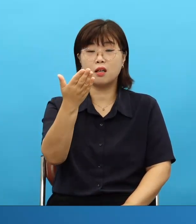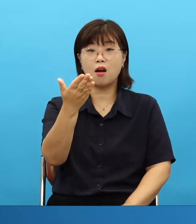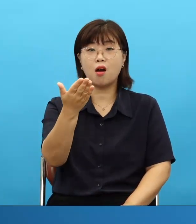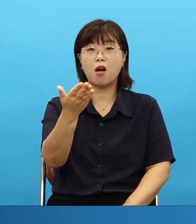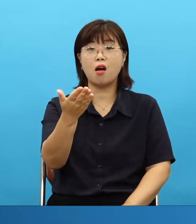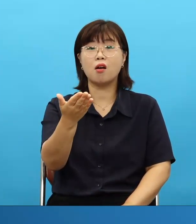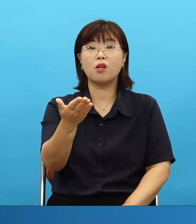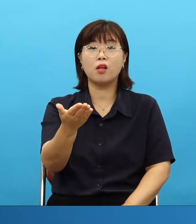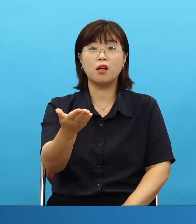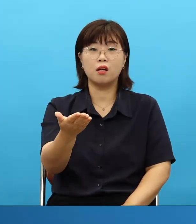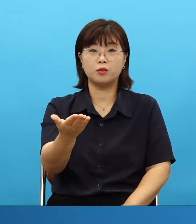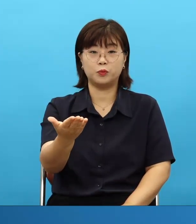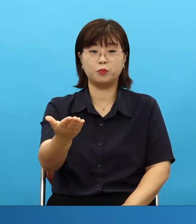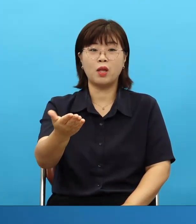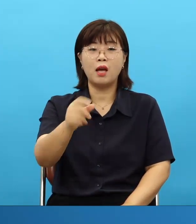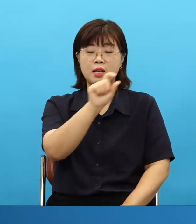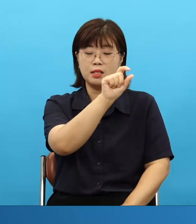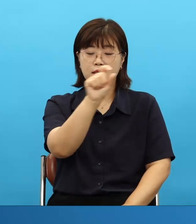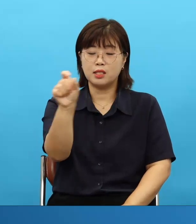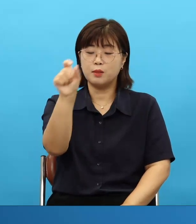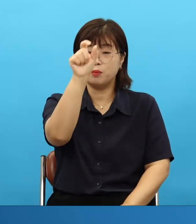있으랴.